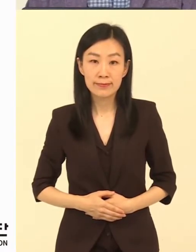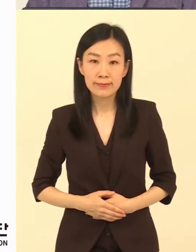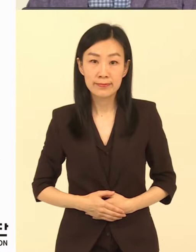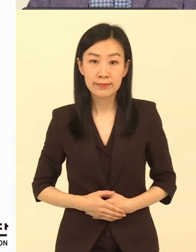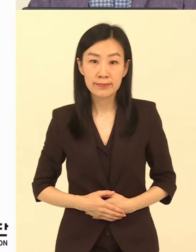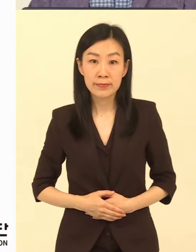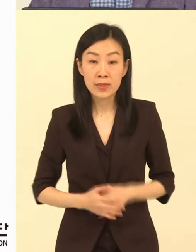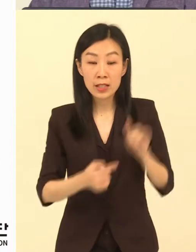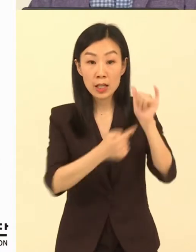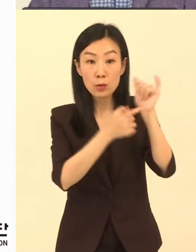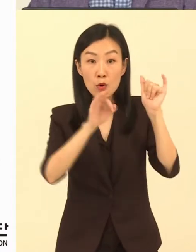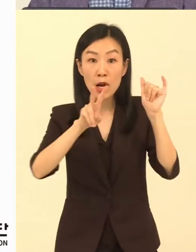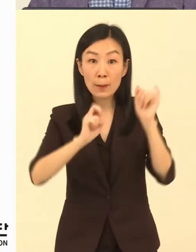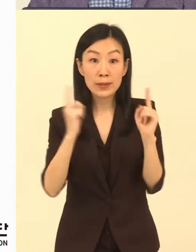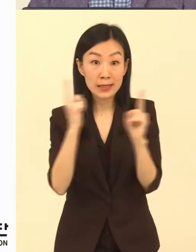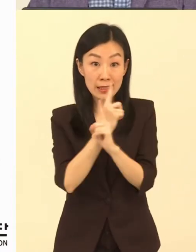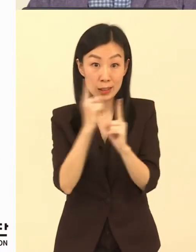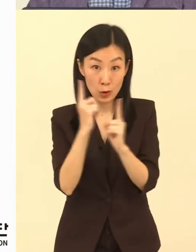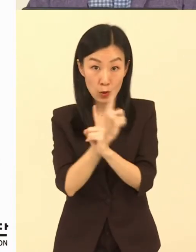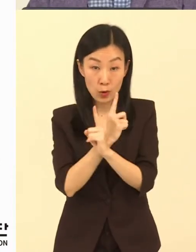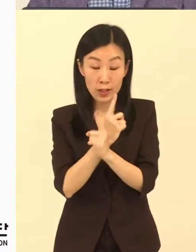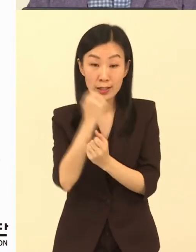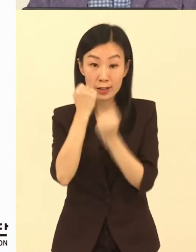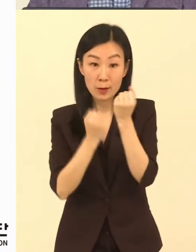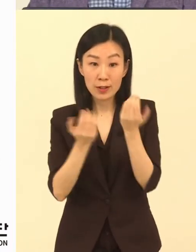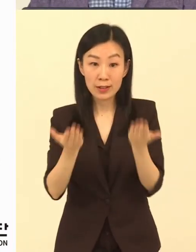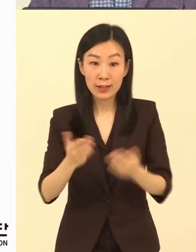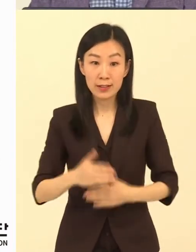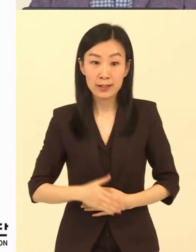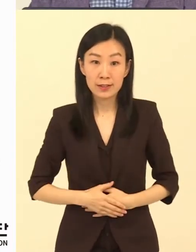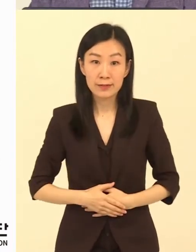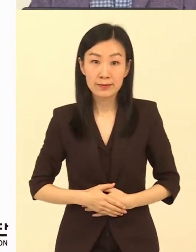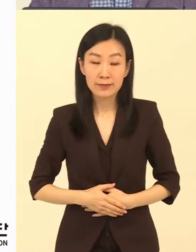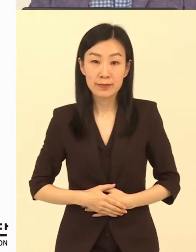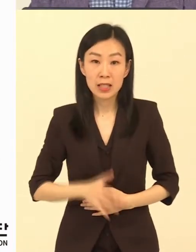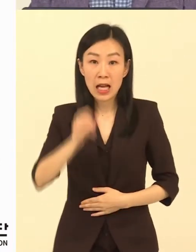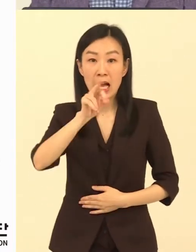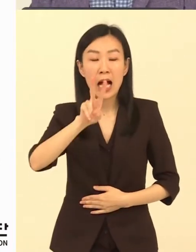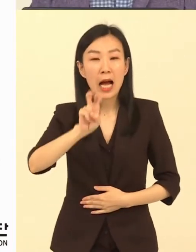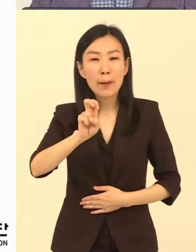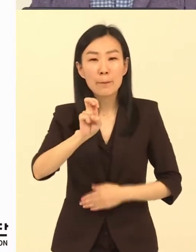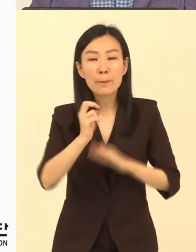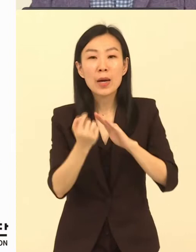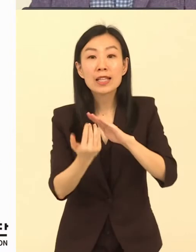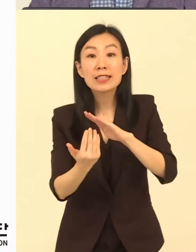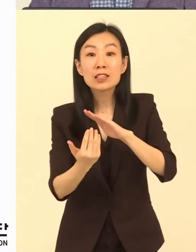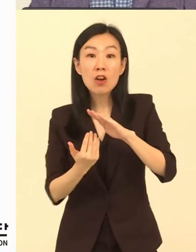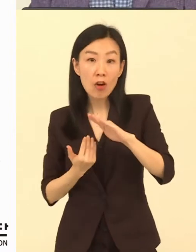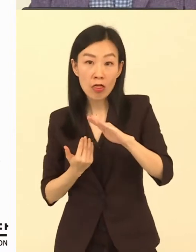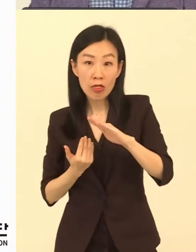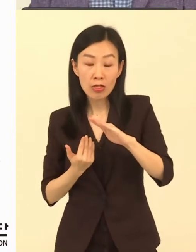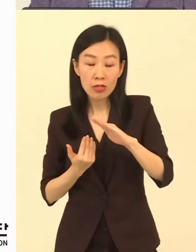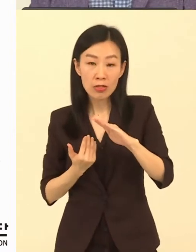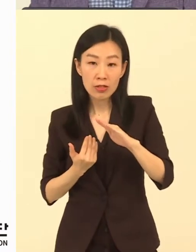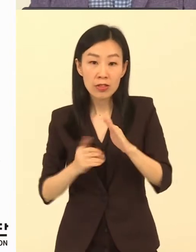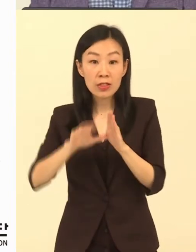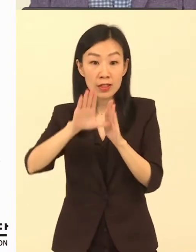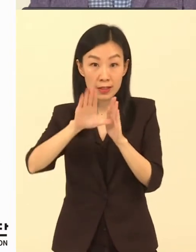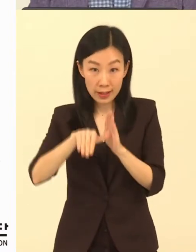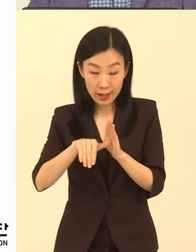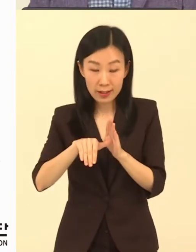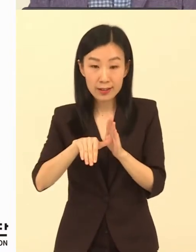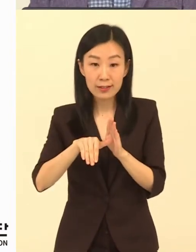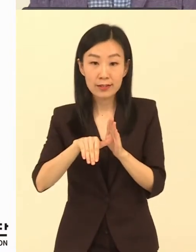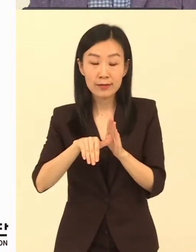자궁경부암 치료에 대해서 말씀드리겠습니다. 전암병변, 즉 암이 되기 직전 단계인 상태에